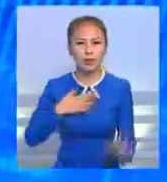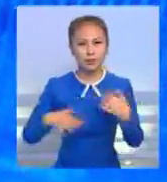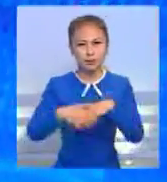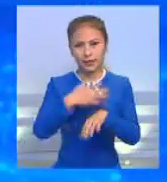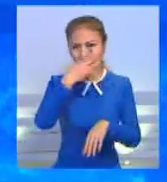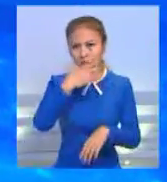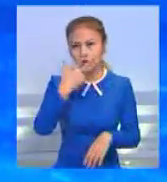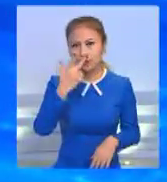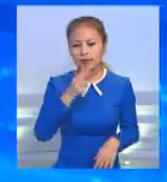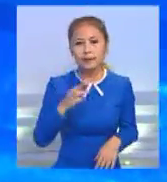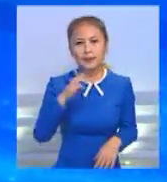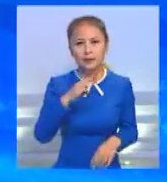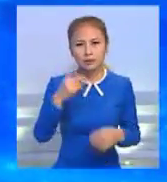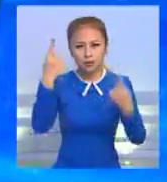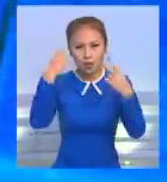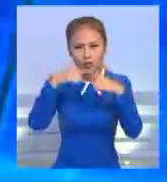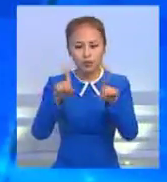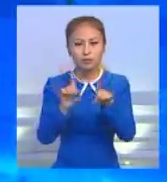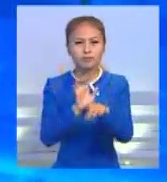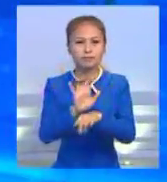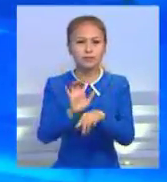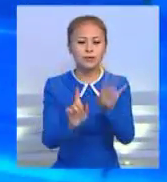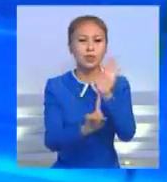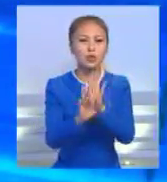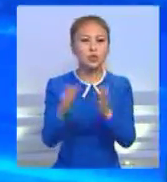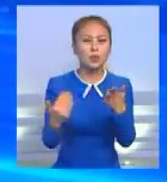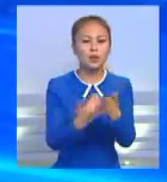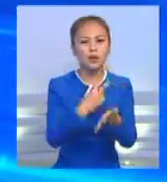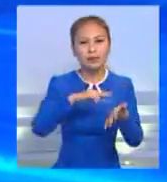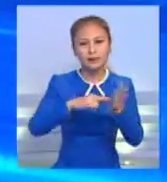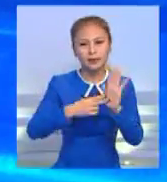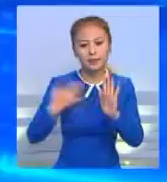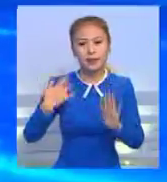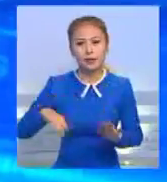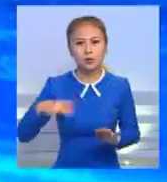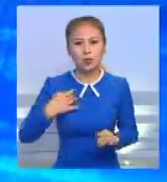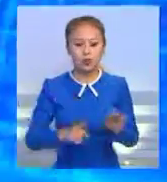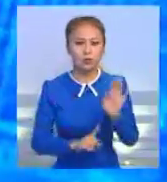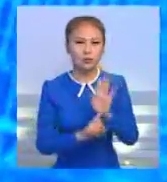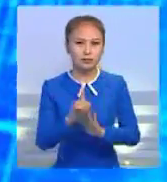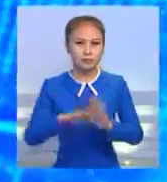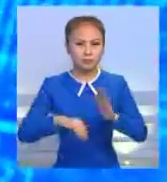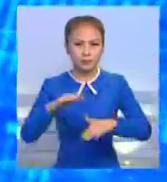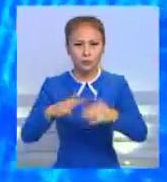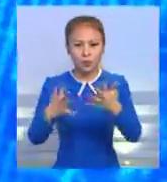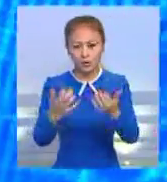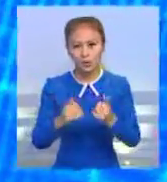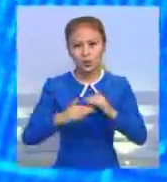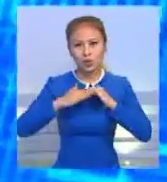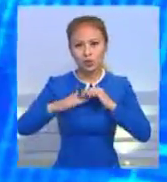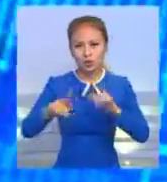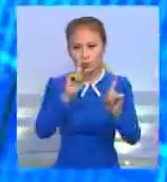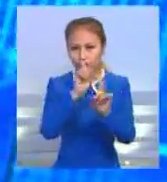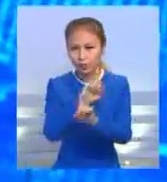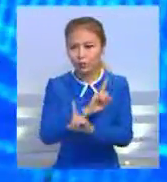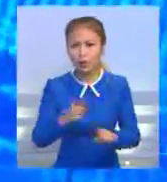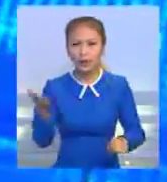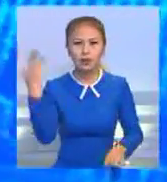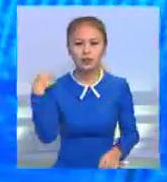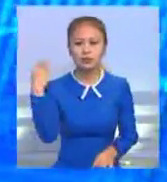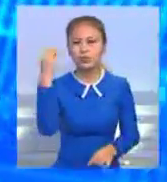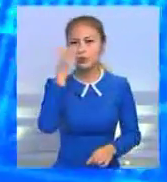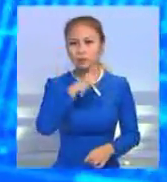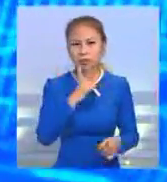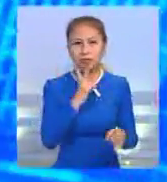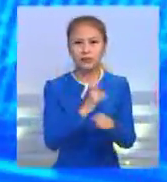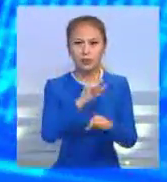Елімізде протездер 3D технологиясымен шығарыла бастады. Жаңа жоба қазір Таразда қолға алынған. Отандық өнімнің ерекшелігі бұрынға